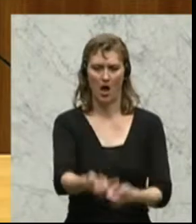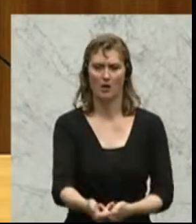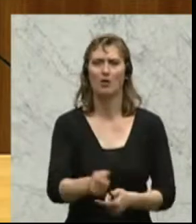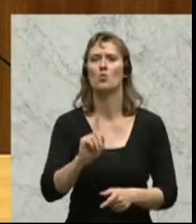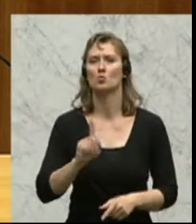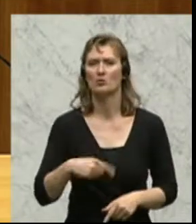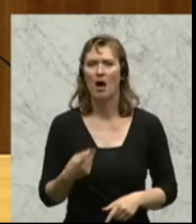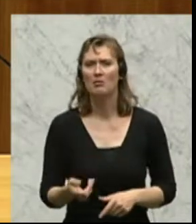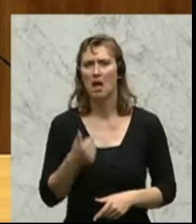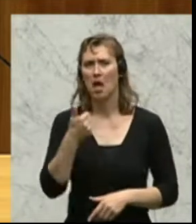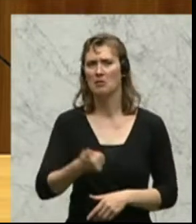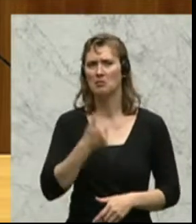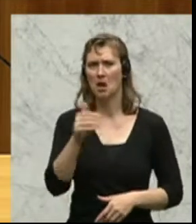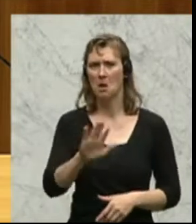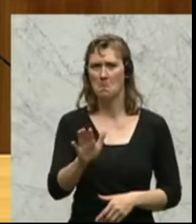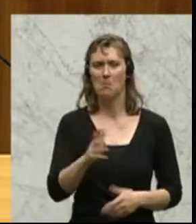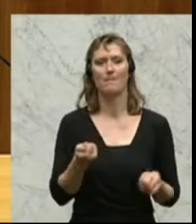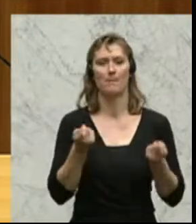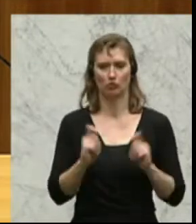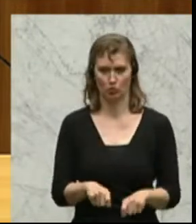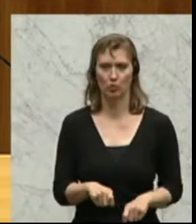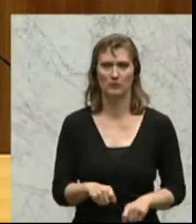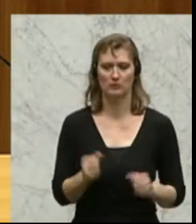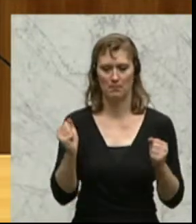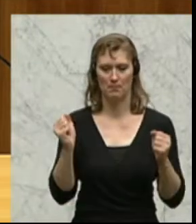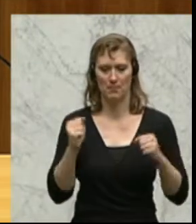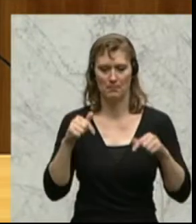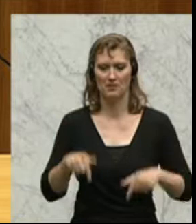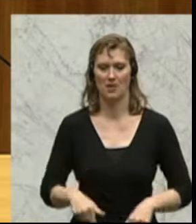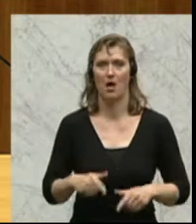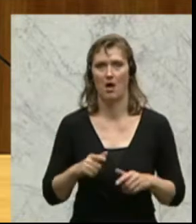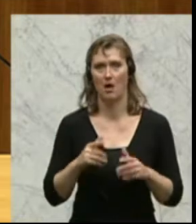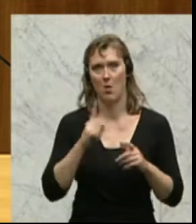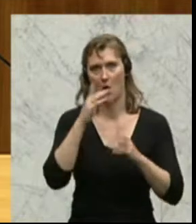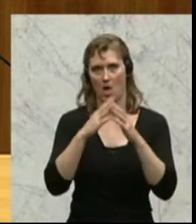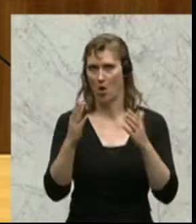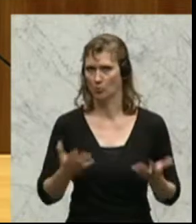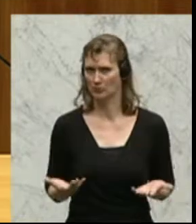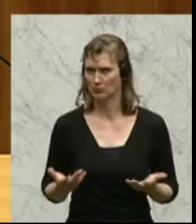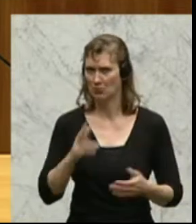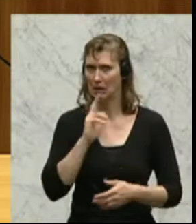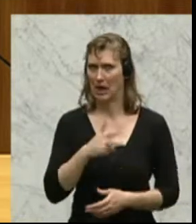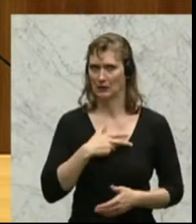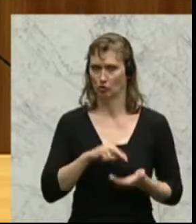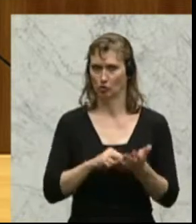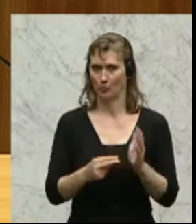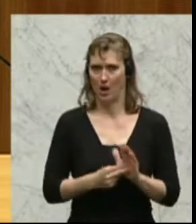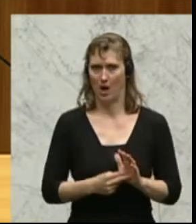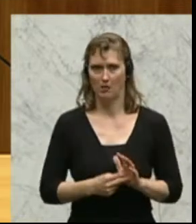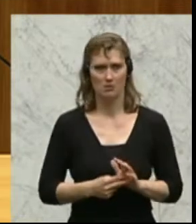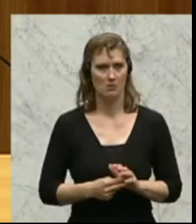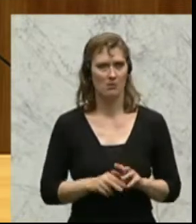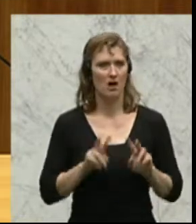Jahr dann die Beschlussfassung hier im Hohen Haus. Das ist ein realistischer Plan. Und ob da am Ende